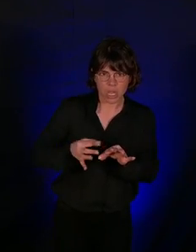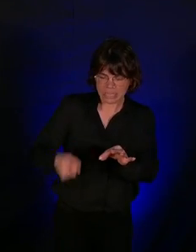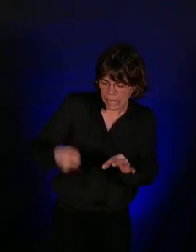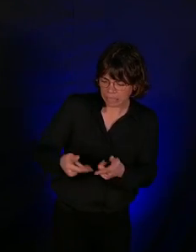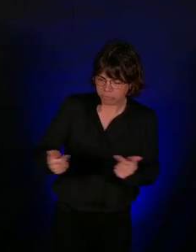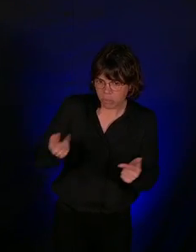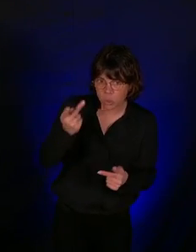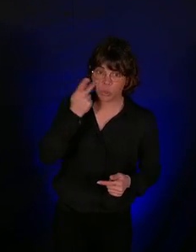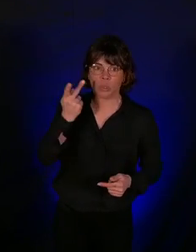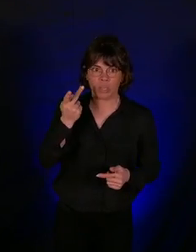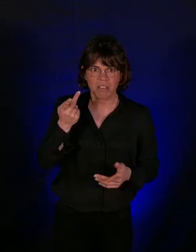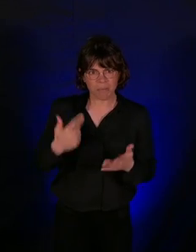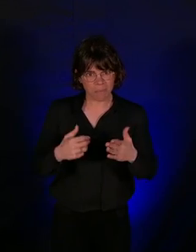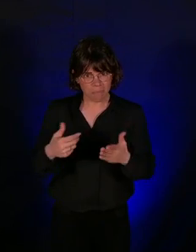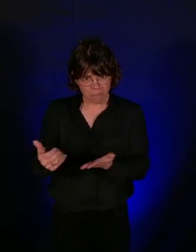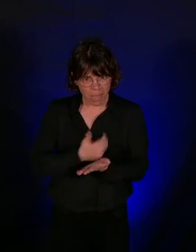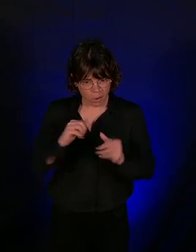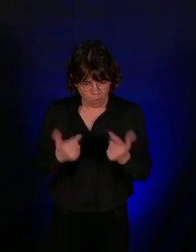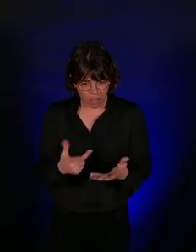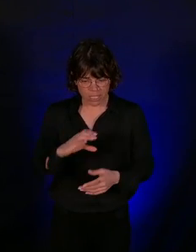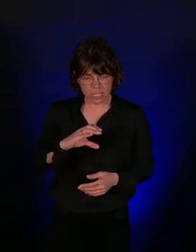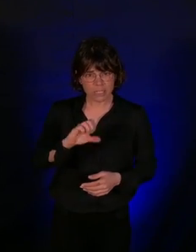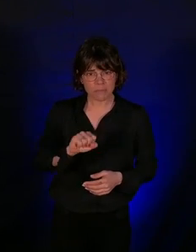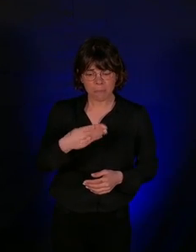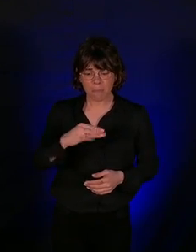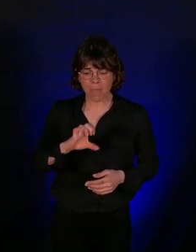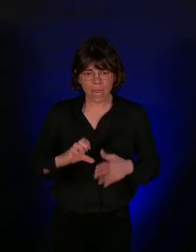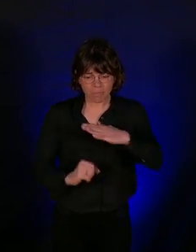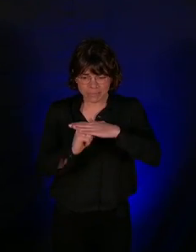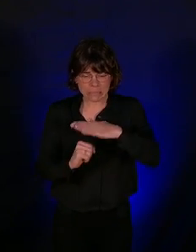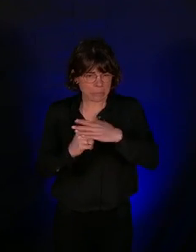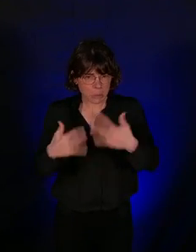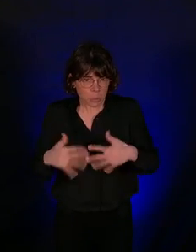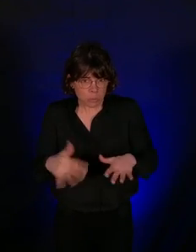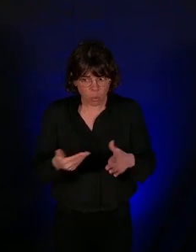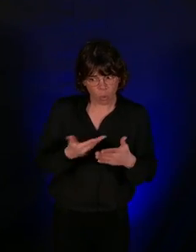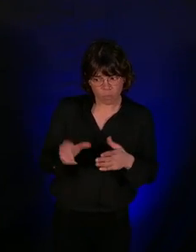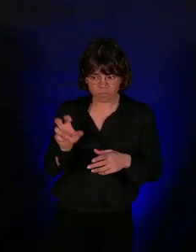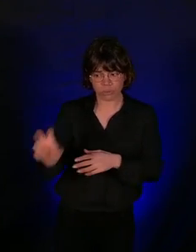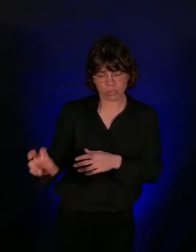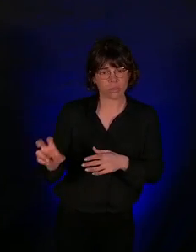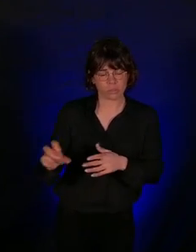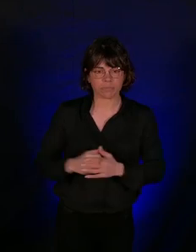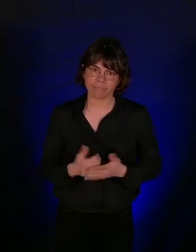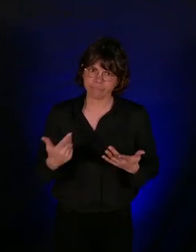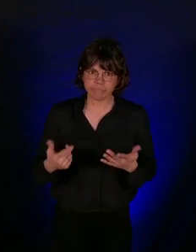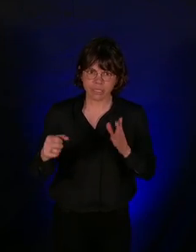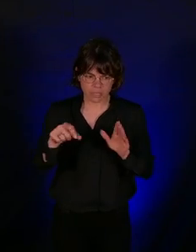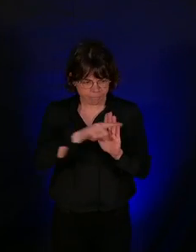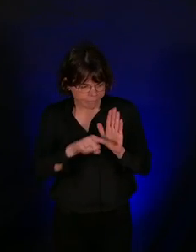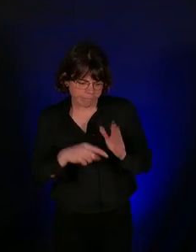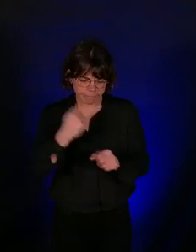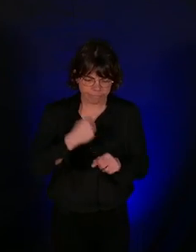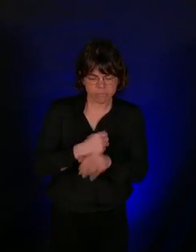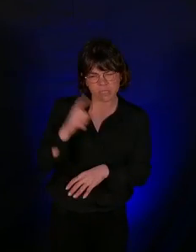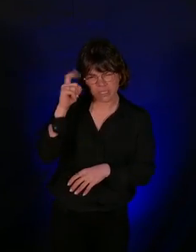payé à peine au-dessus du SMIC pour les sous-traitants ce travail rigoureux où les conditions de travail sont difficiles a des